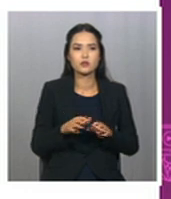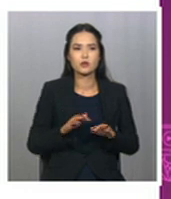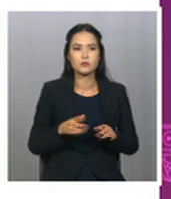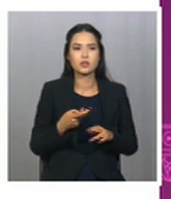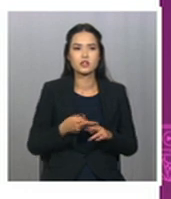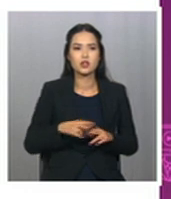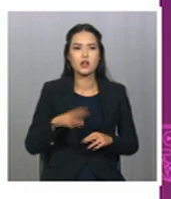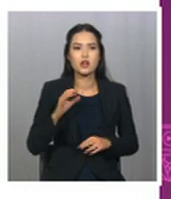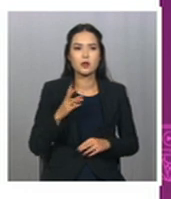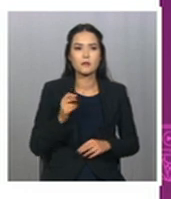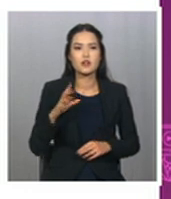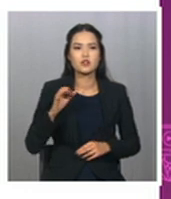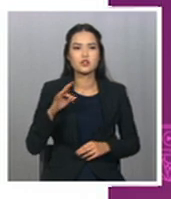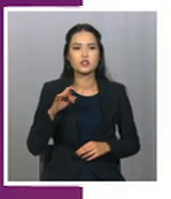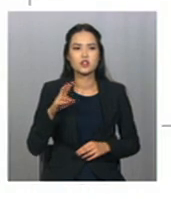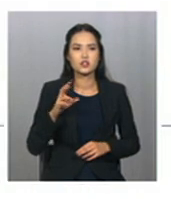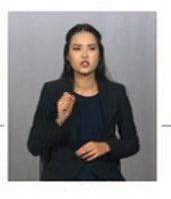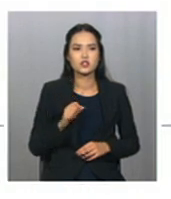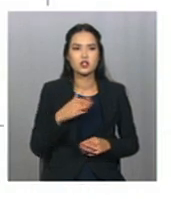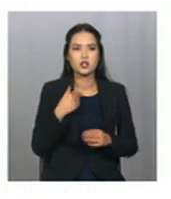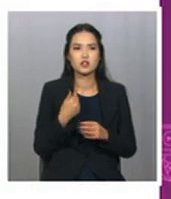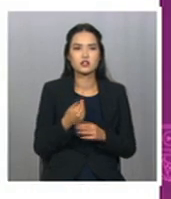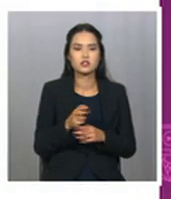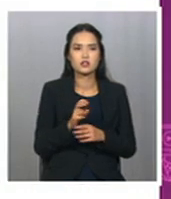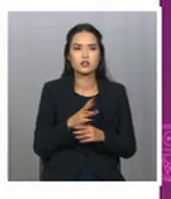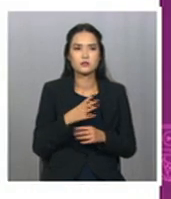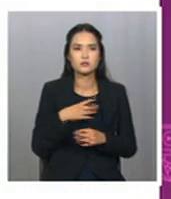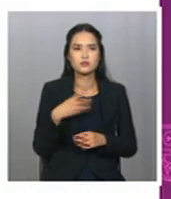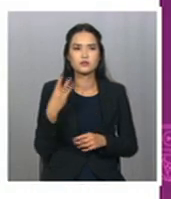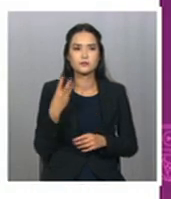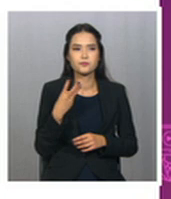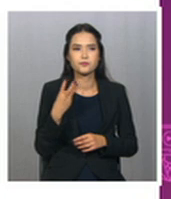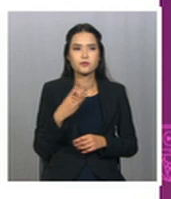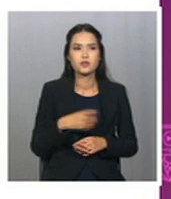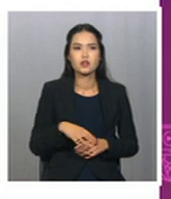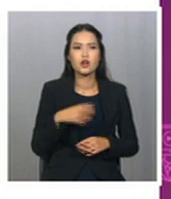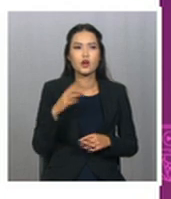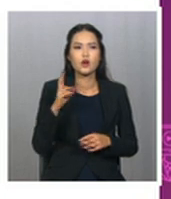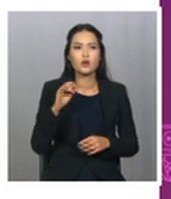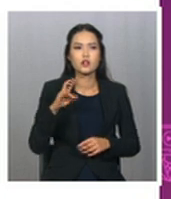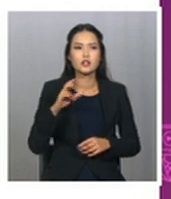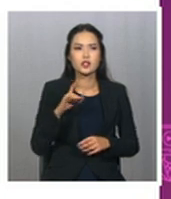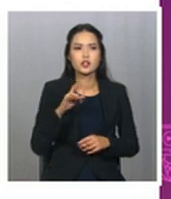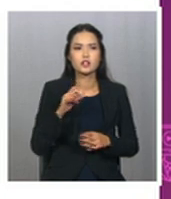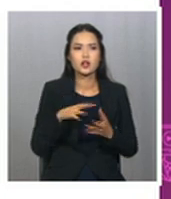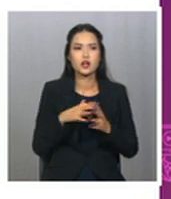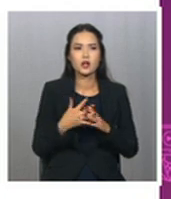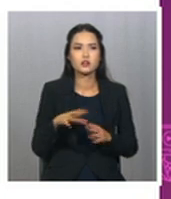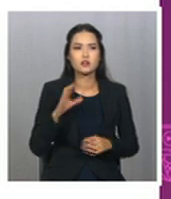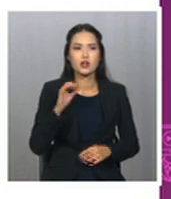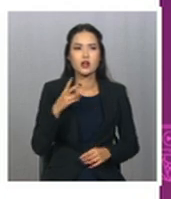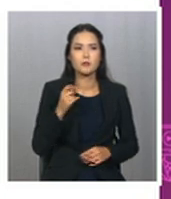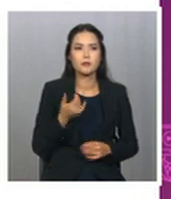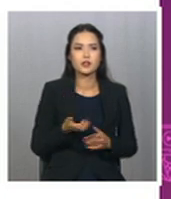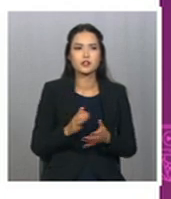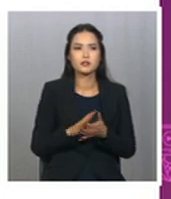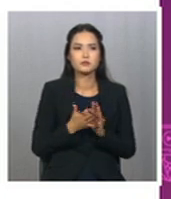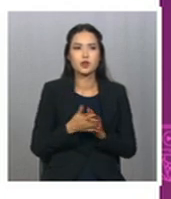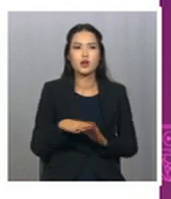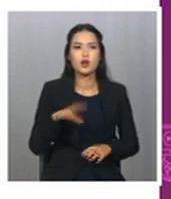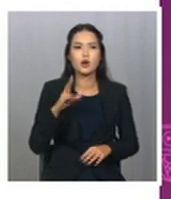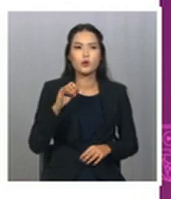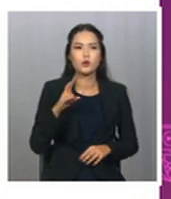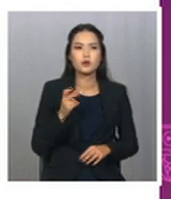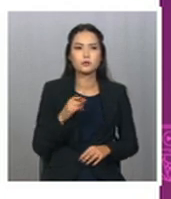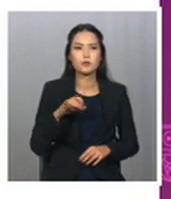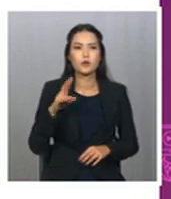алдында еңіреп қоя берді. Үшінші үзінді, Күнкенің ауылына Абай келісімен Құнанбай мұны Құлыншақ